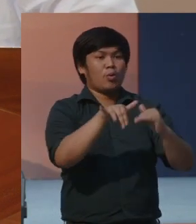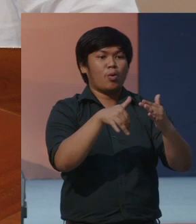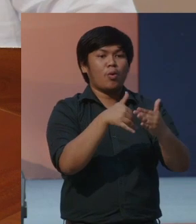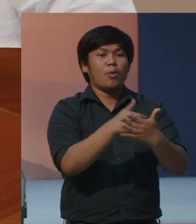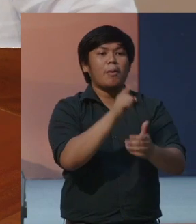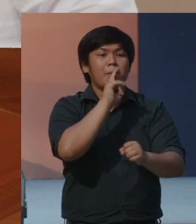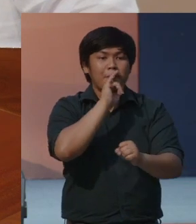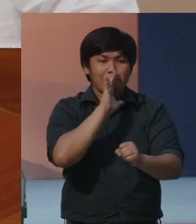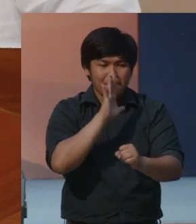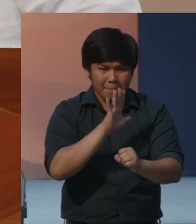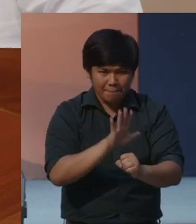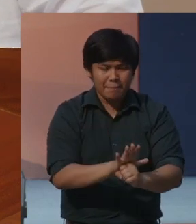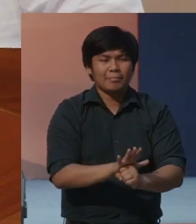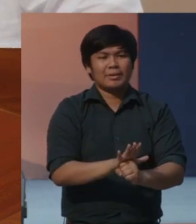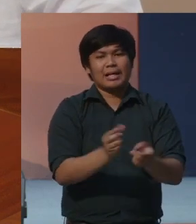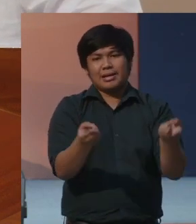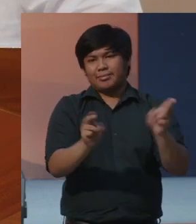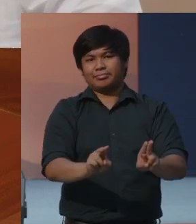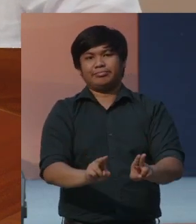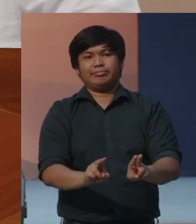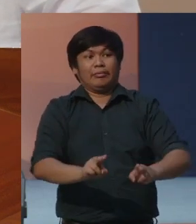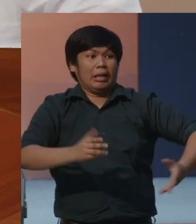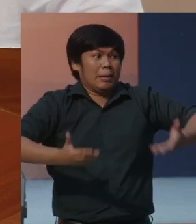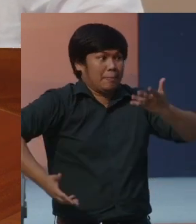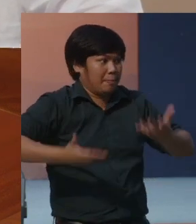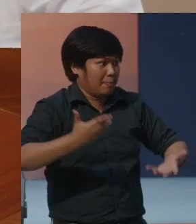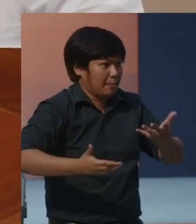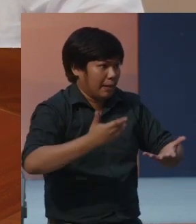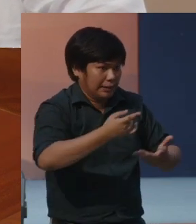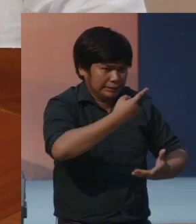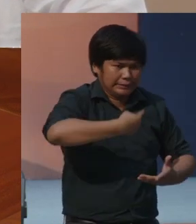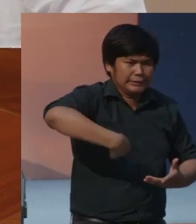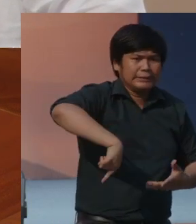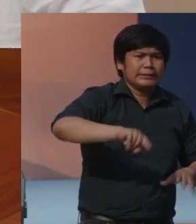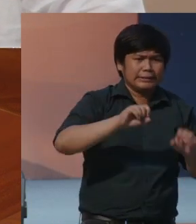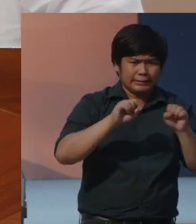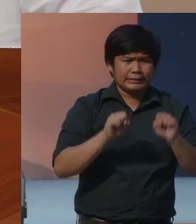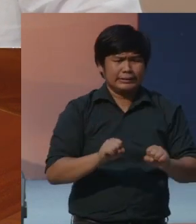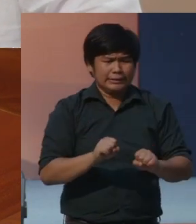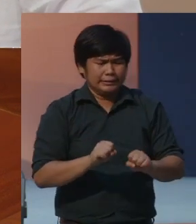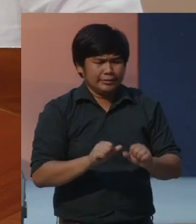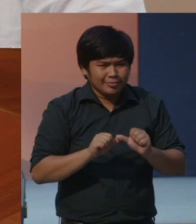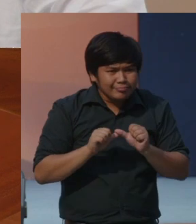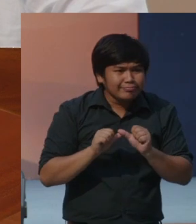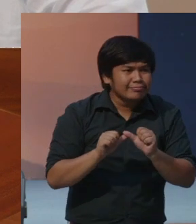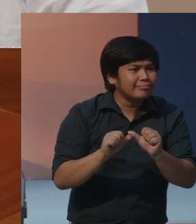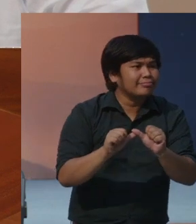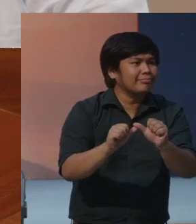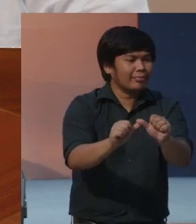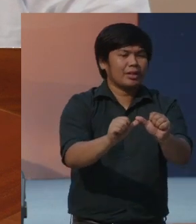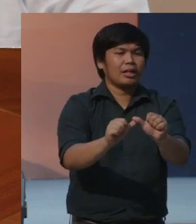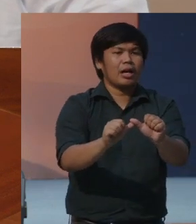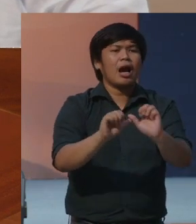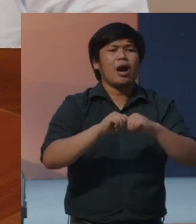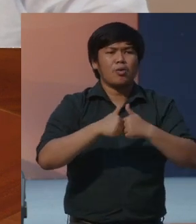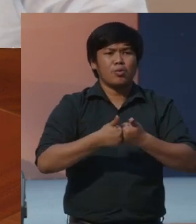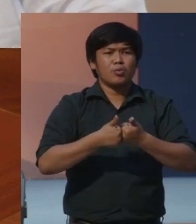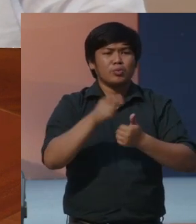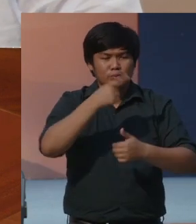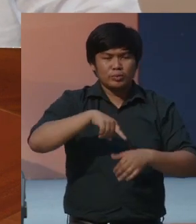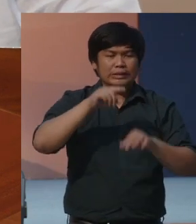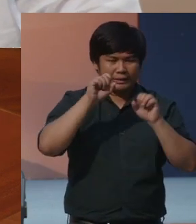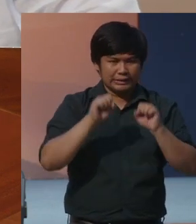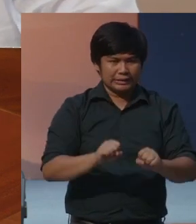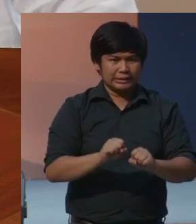mga hinirang. Maaari tayong sumulong ng may katiyakan na gagawin niya ang nararapat upang tayo